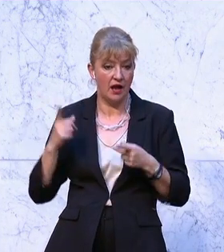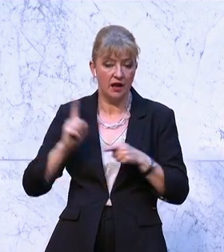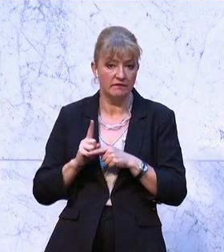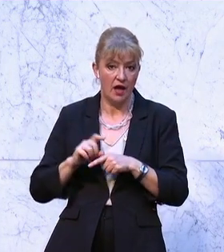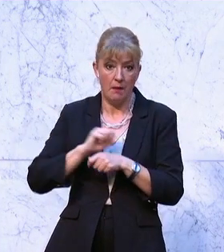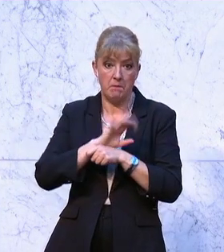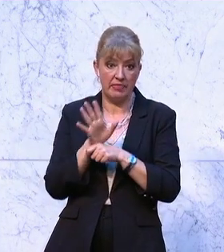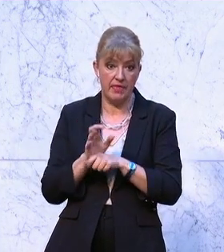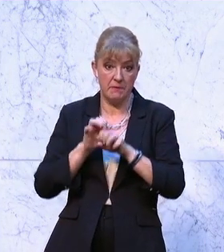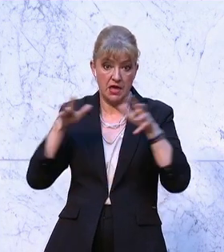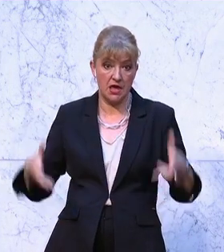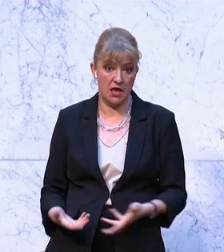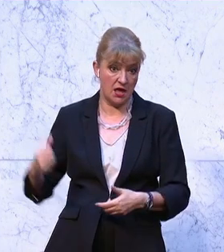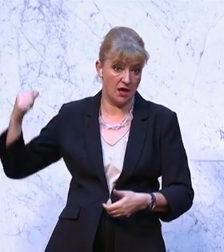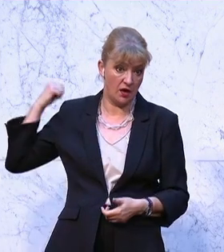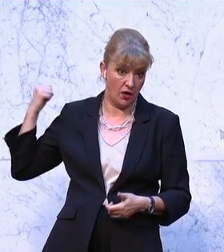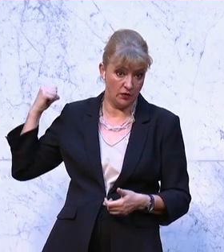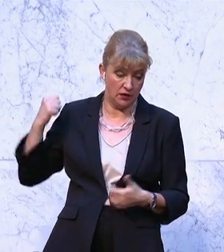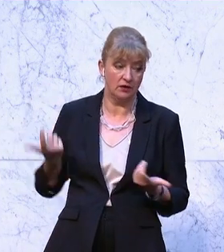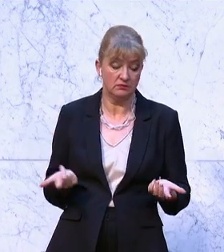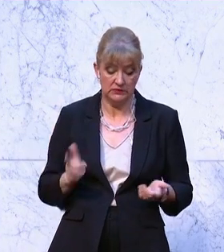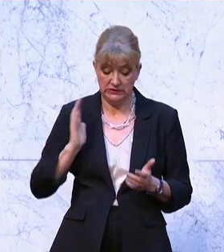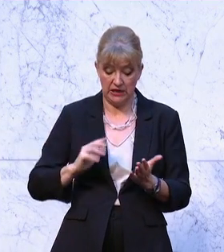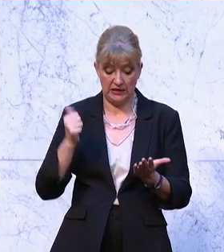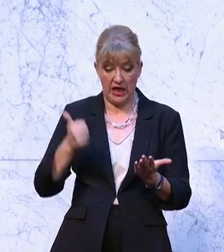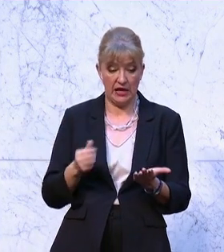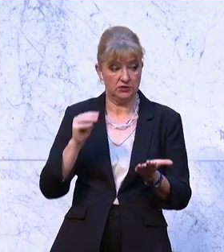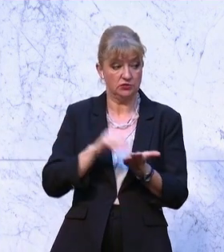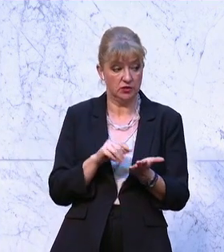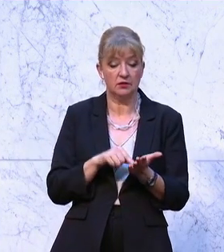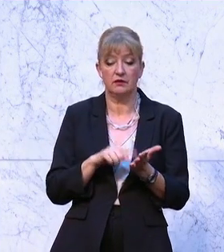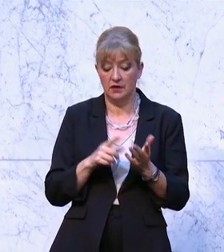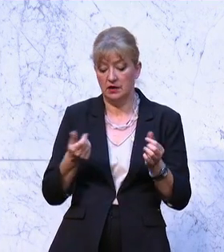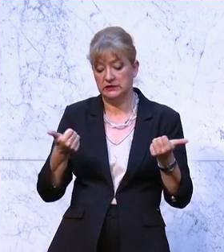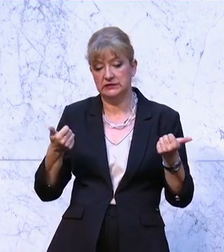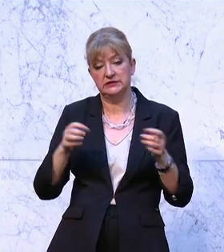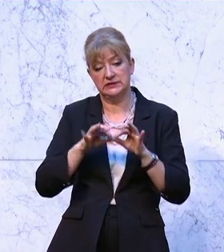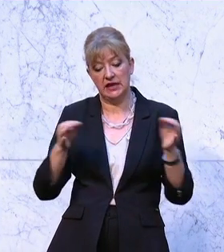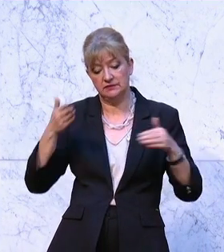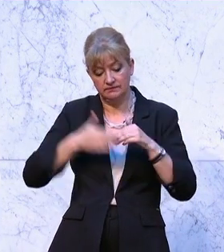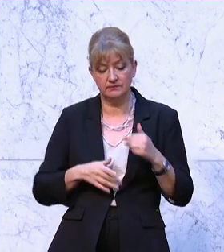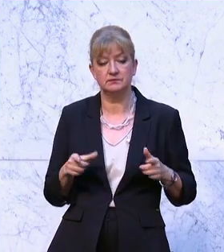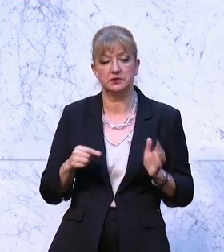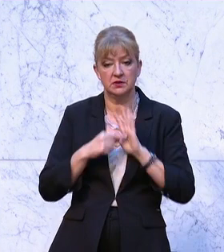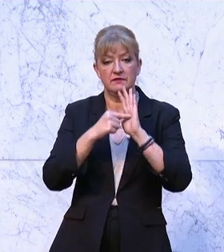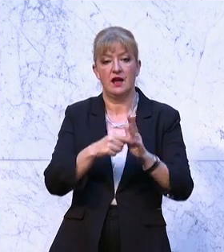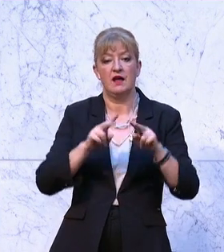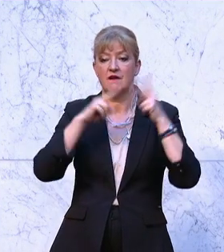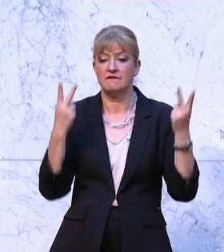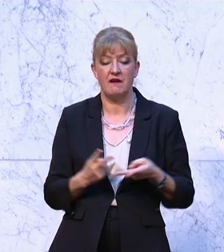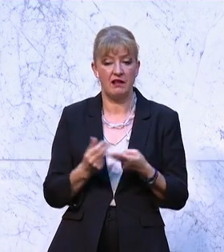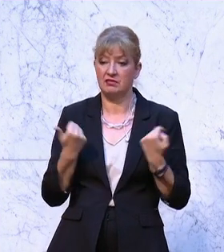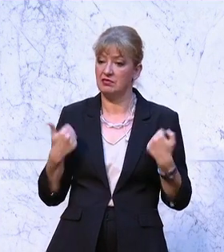Pandemie. Auf Seite 1 beschließen Sie das mit der Schlussfolgerung, Sie zeigen, dass die Welt nicht